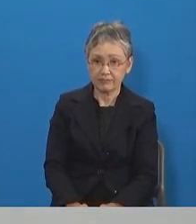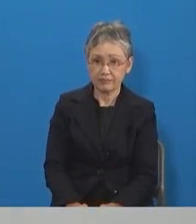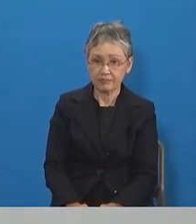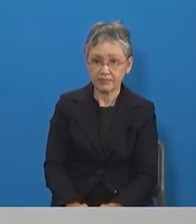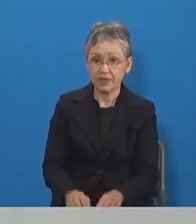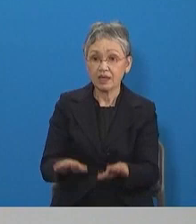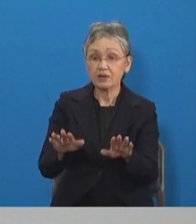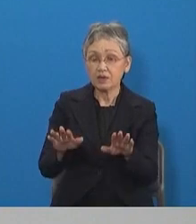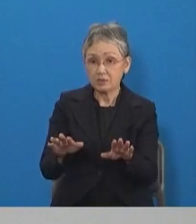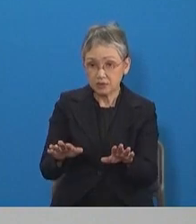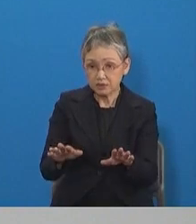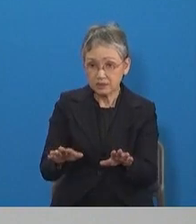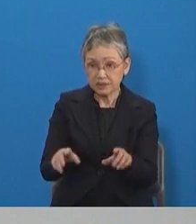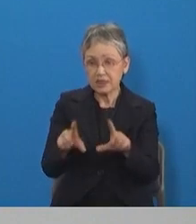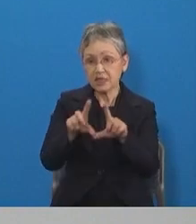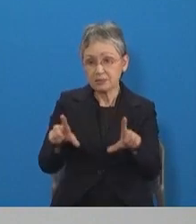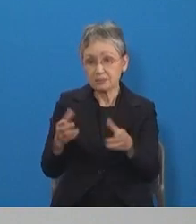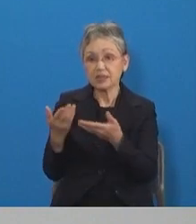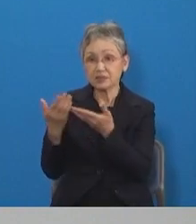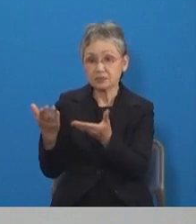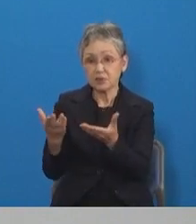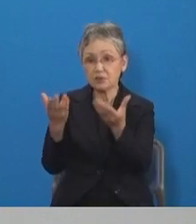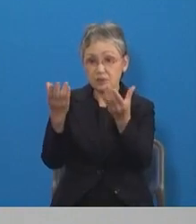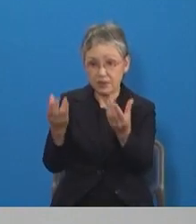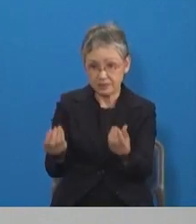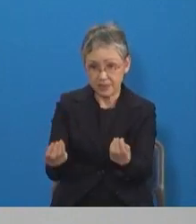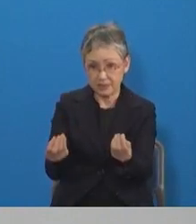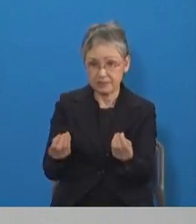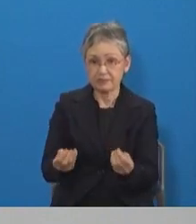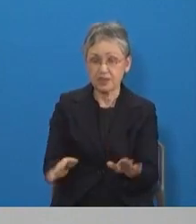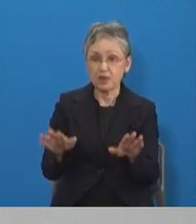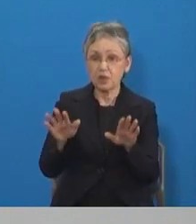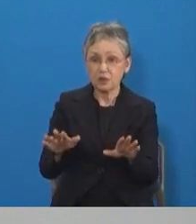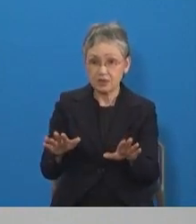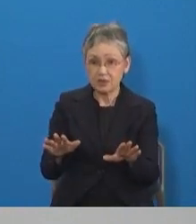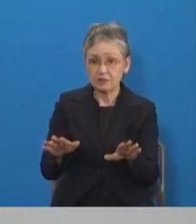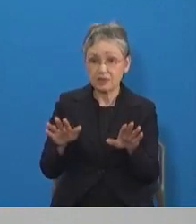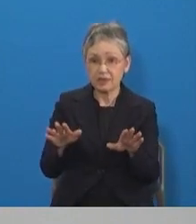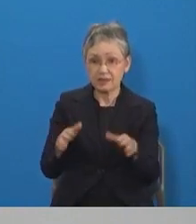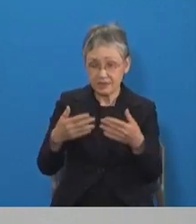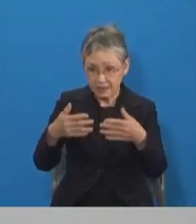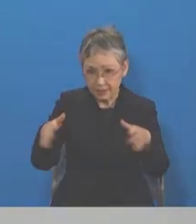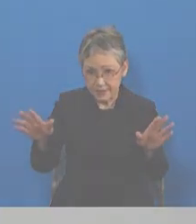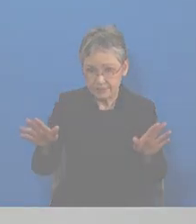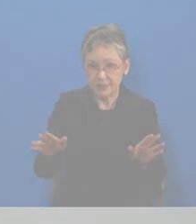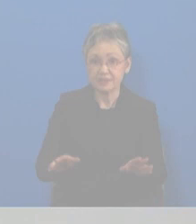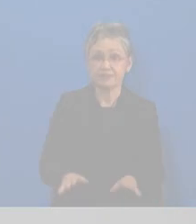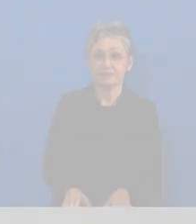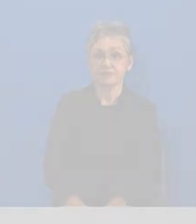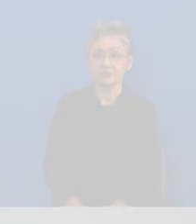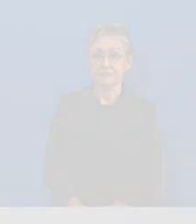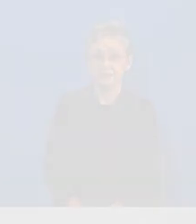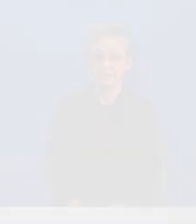これをもちまして、一般質問を終結いたします。本日はこれをもって散会いたします。